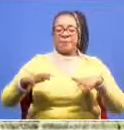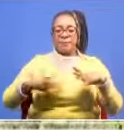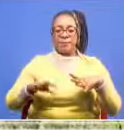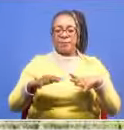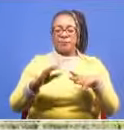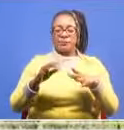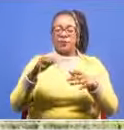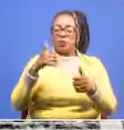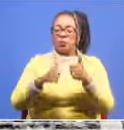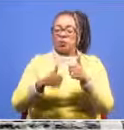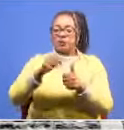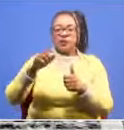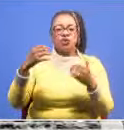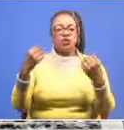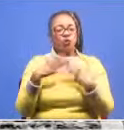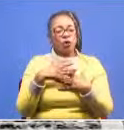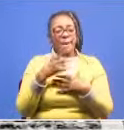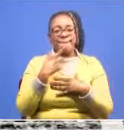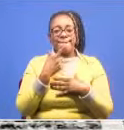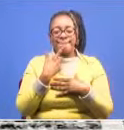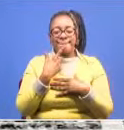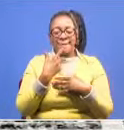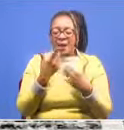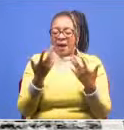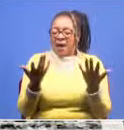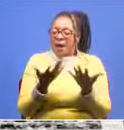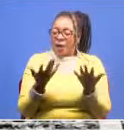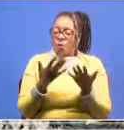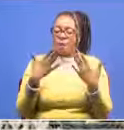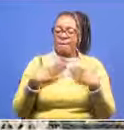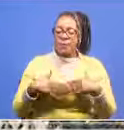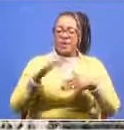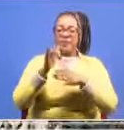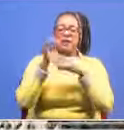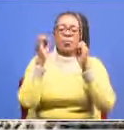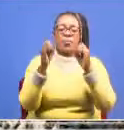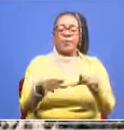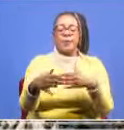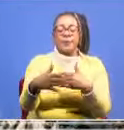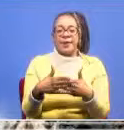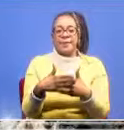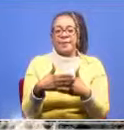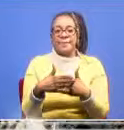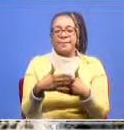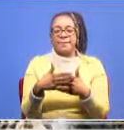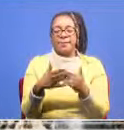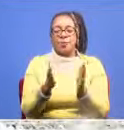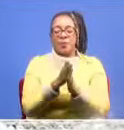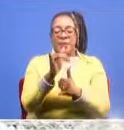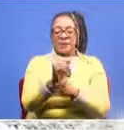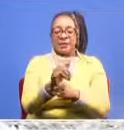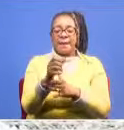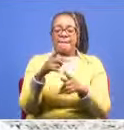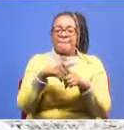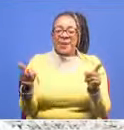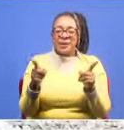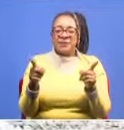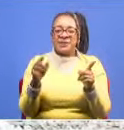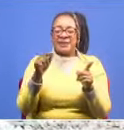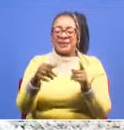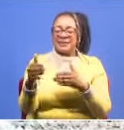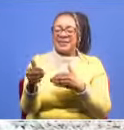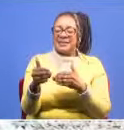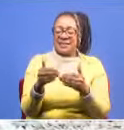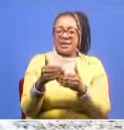la kushangaza likiwa ni je, ilikuwaje miili hiyo kutupwa karibu na bonde hilo ilhali ni karibu sana